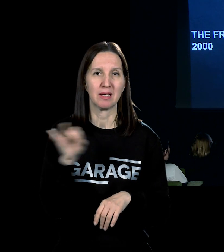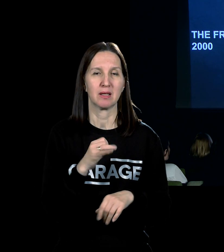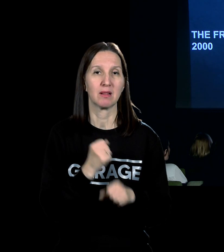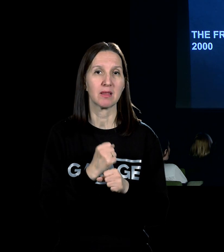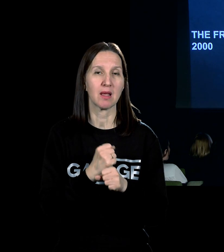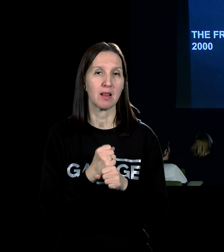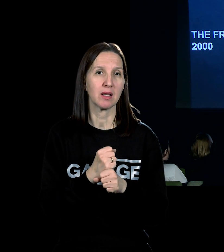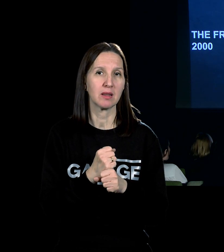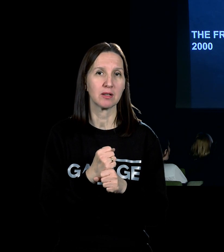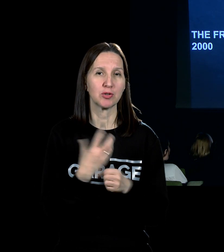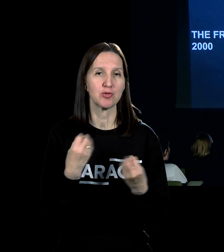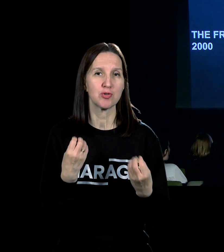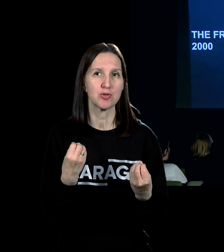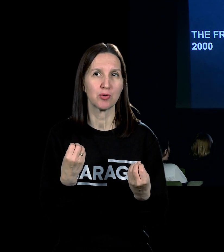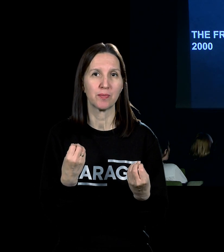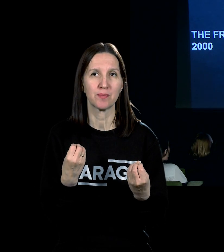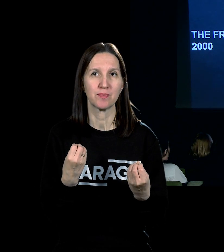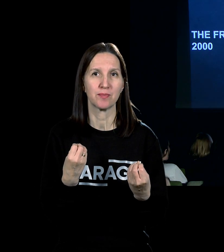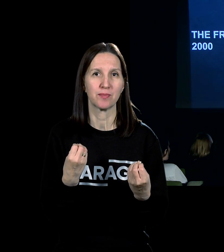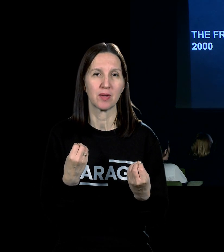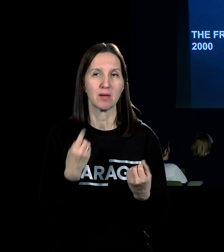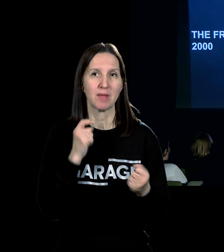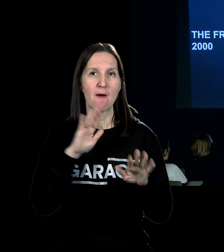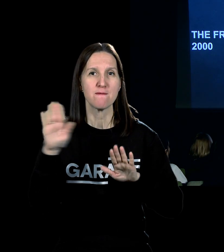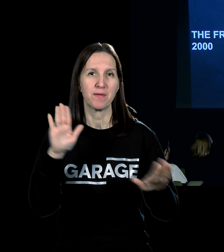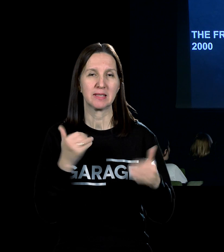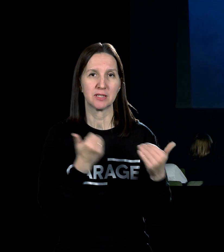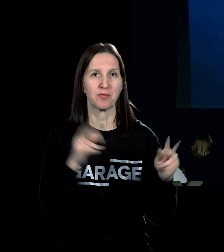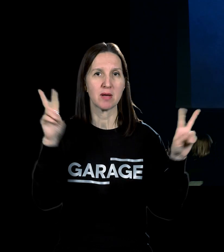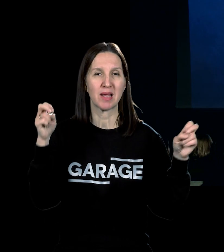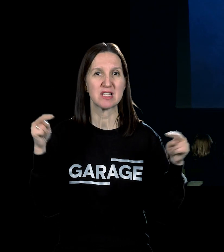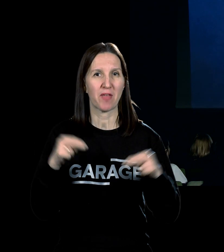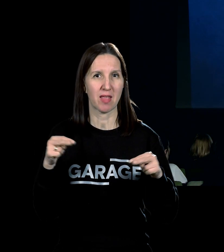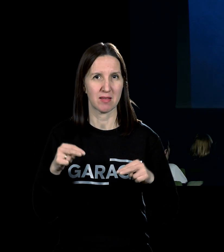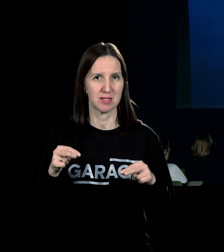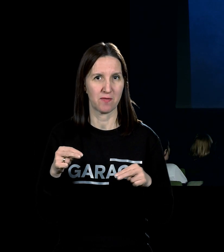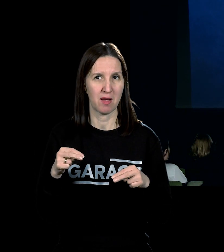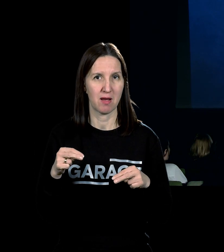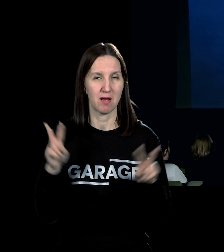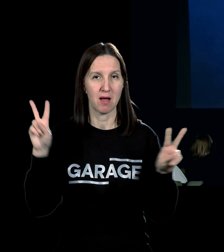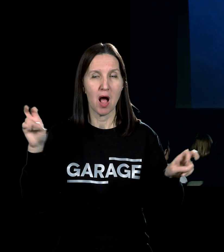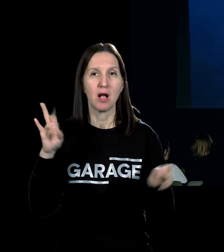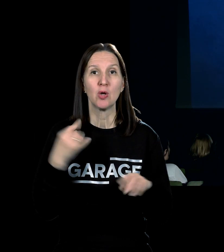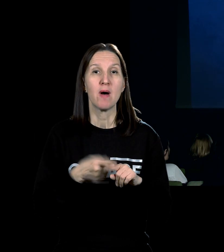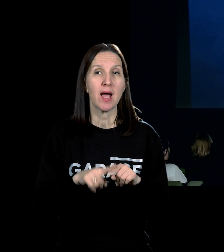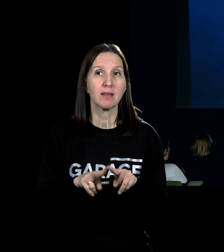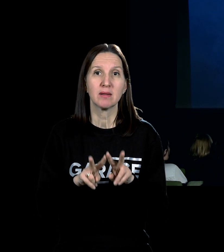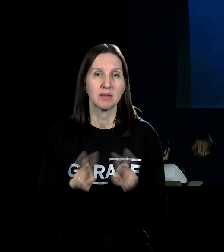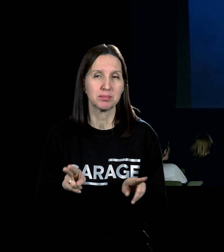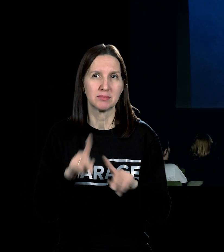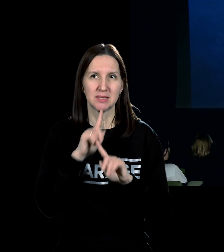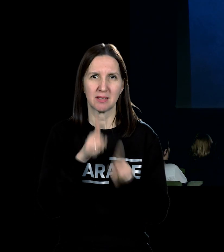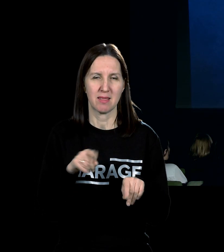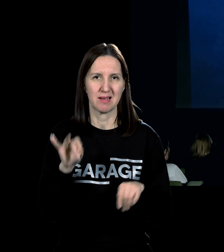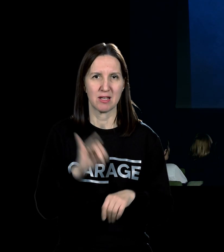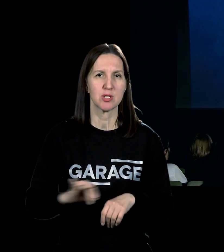Он занимается вот этим самым, выставка называется «Свидетельство», да. Но это такая же странная история, о чем, собственно,